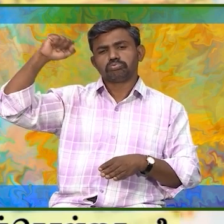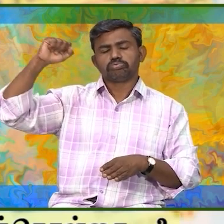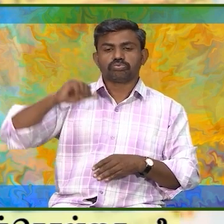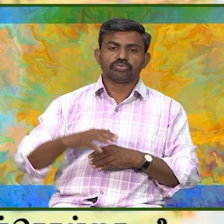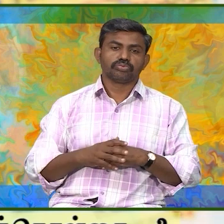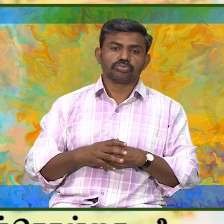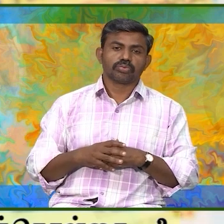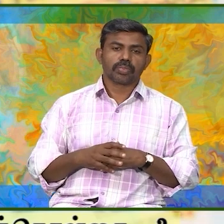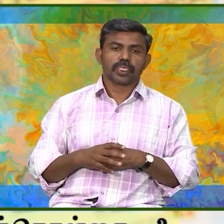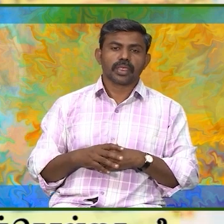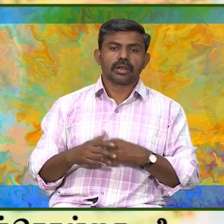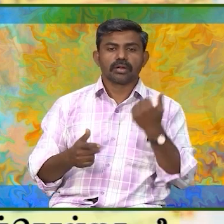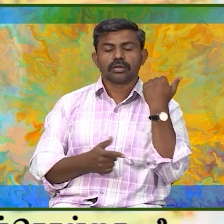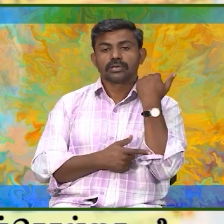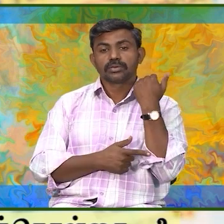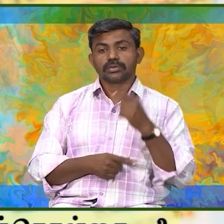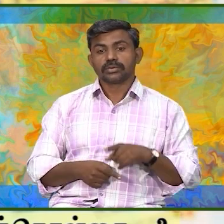ஒரு போராளி. கடைசியில்